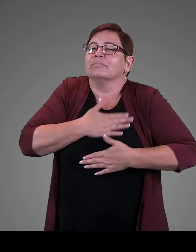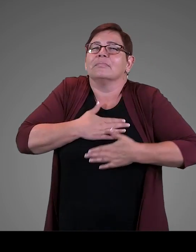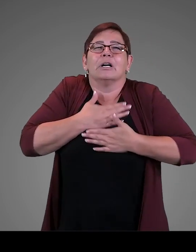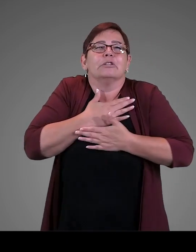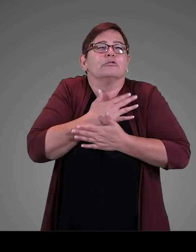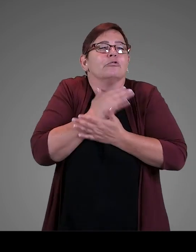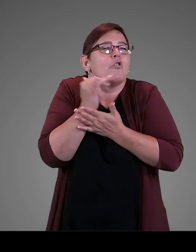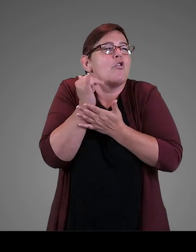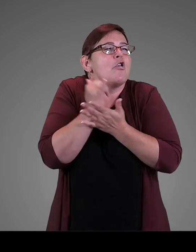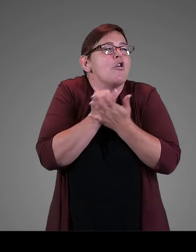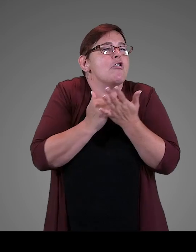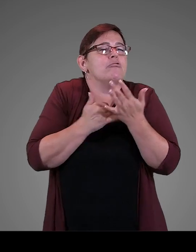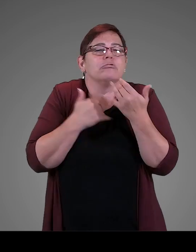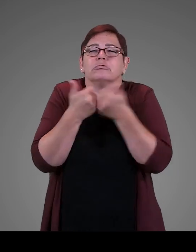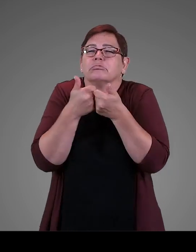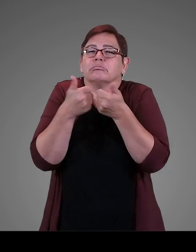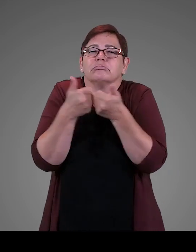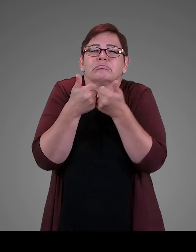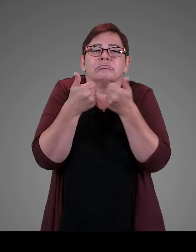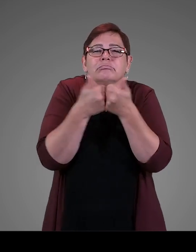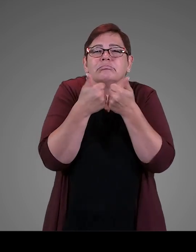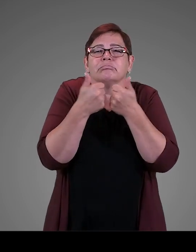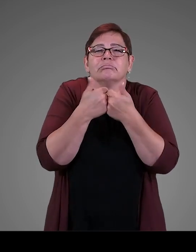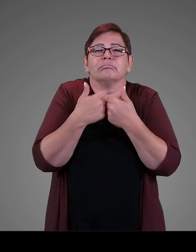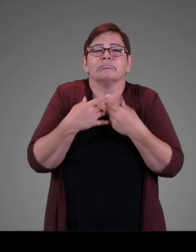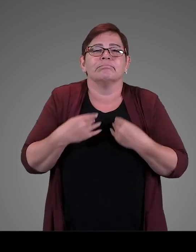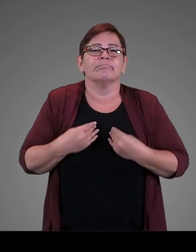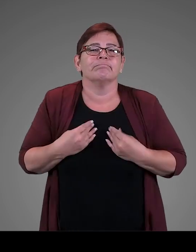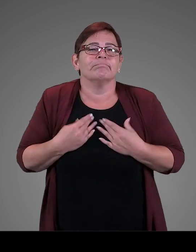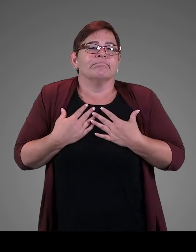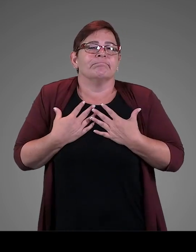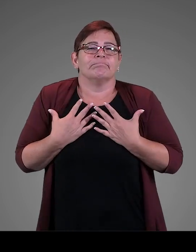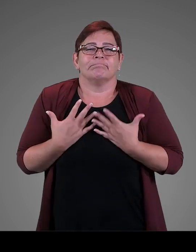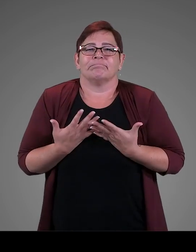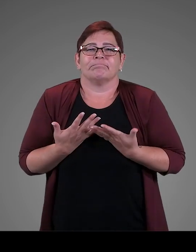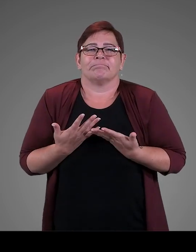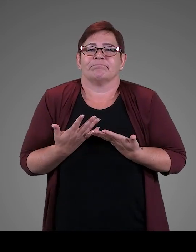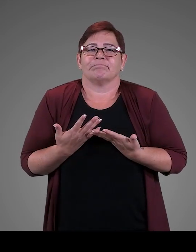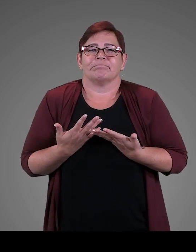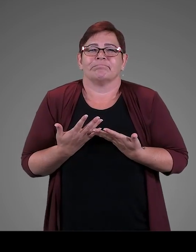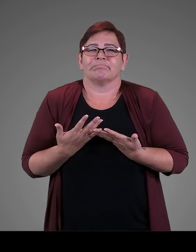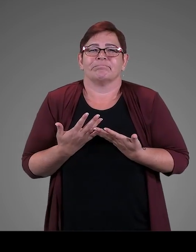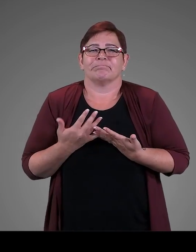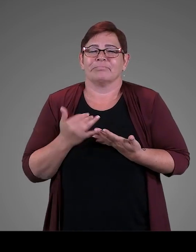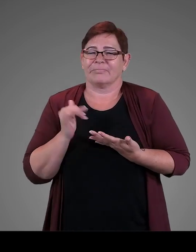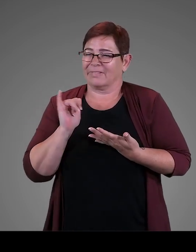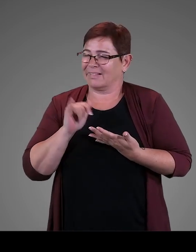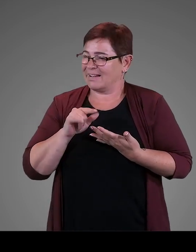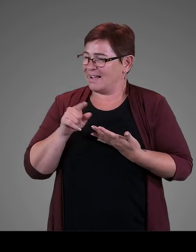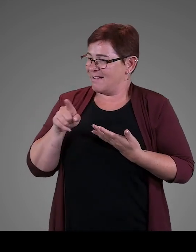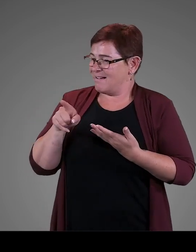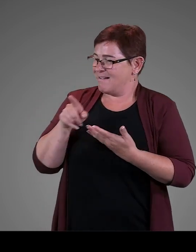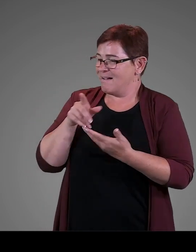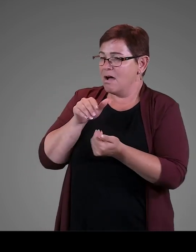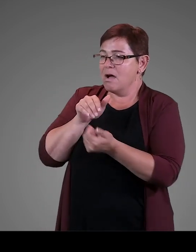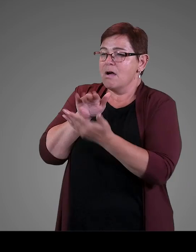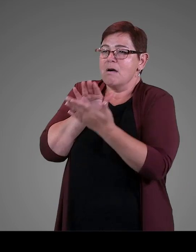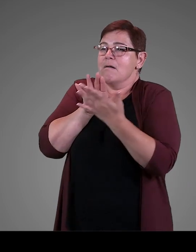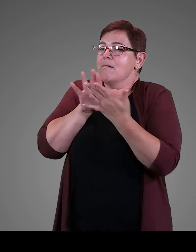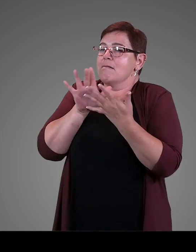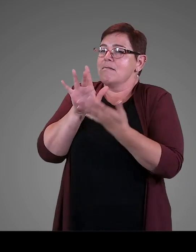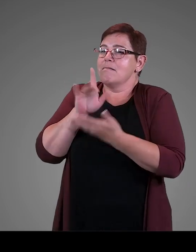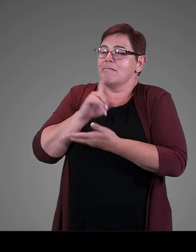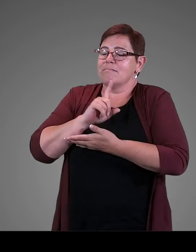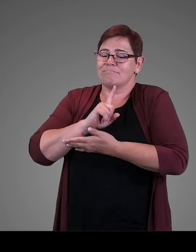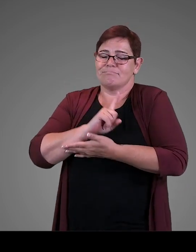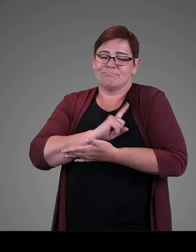artistiques quotidiens. Là, je veux dire, et la rencontre, hein, je veux dire, la rencontre, là,